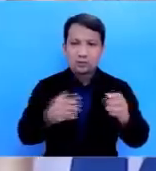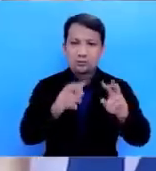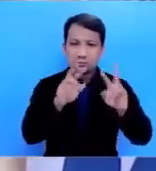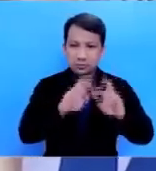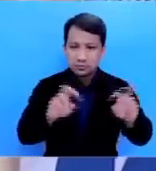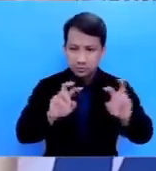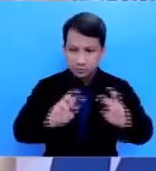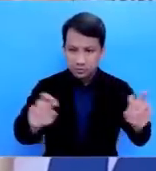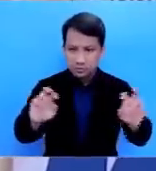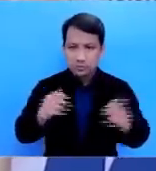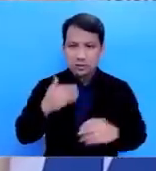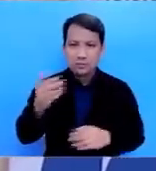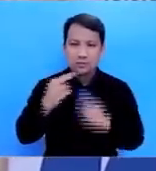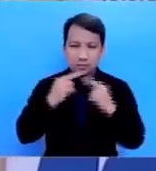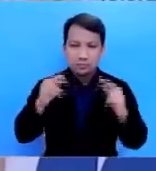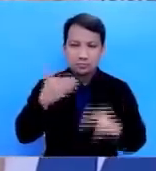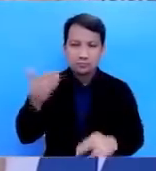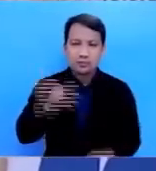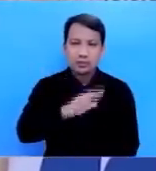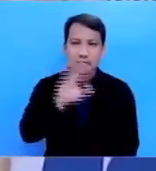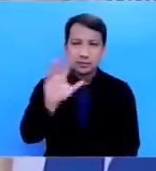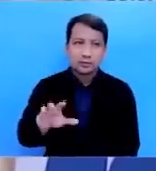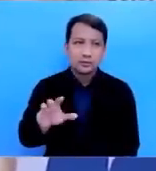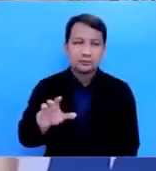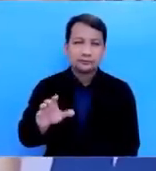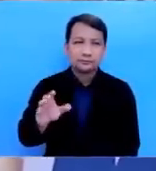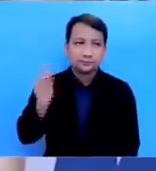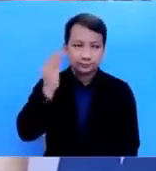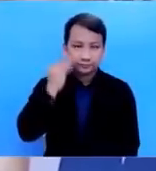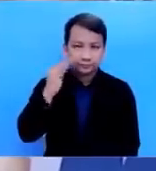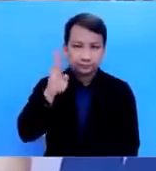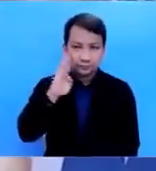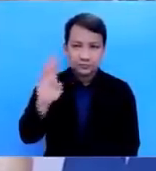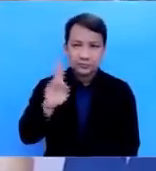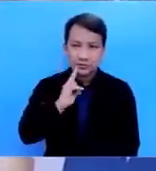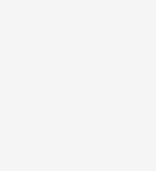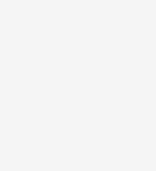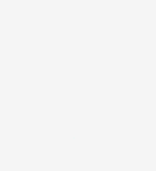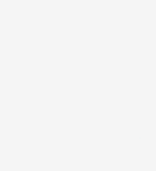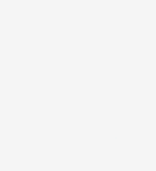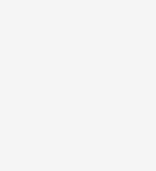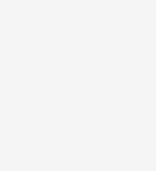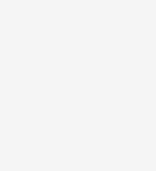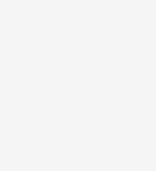Nagbabalita mula sa Frontline, Marty Bautista, News 5.